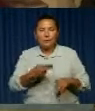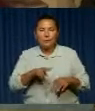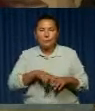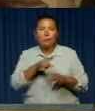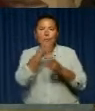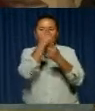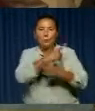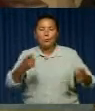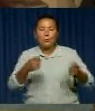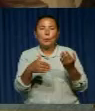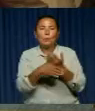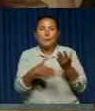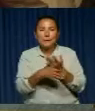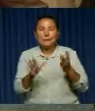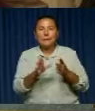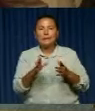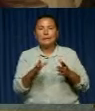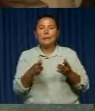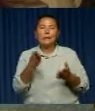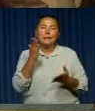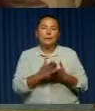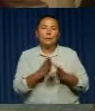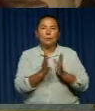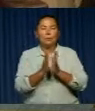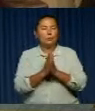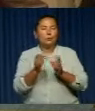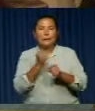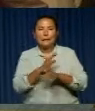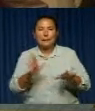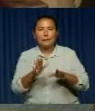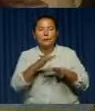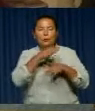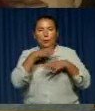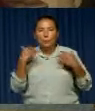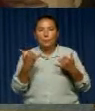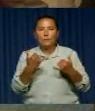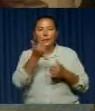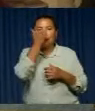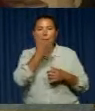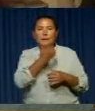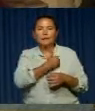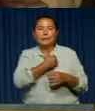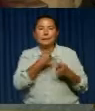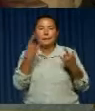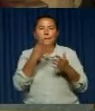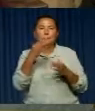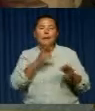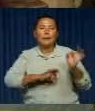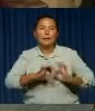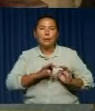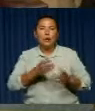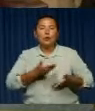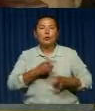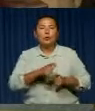айтқым келеді, көмектеспесеңіздер кедергісін жасамауыңызды сұраймын. Өте көп бізде рахмет айтқым келеді, мен осы эфирді пайдалана отырып,